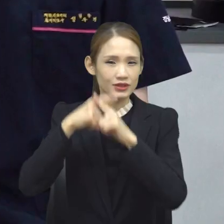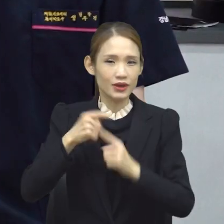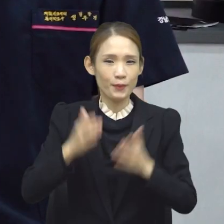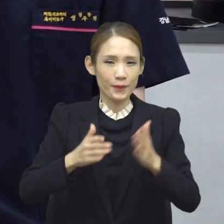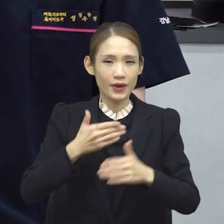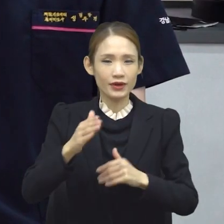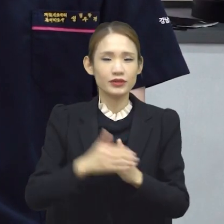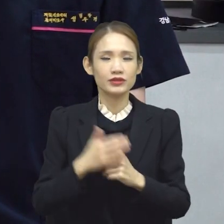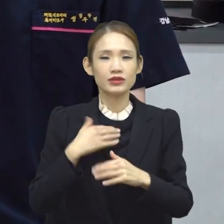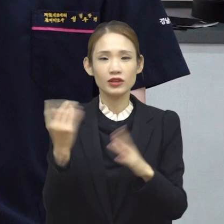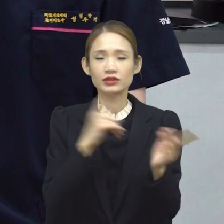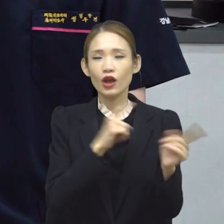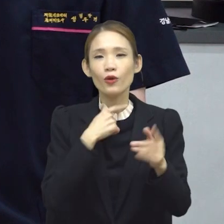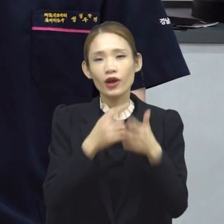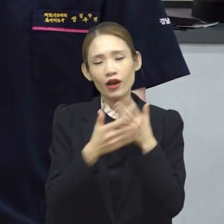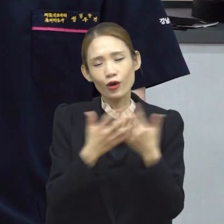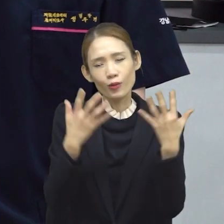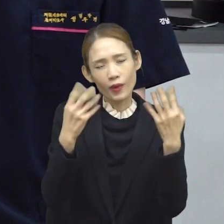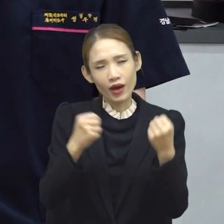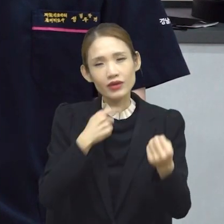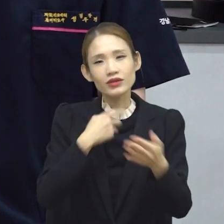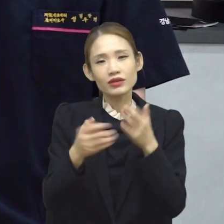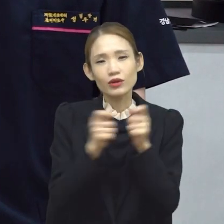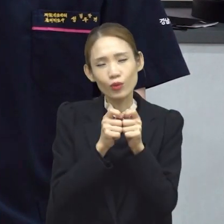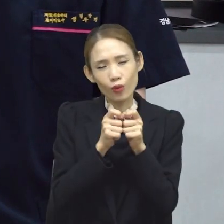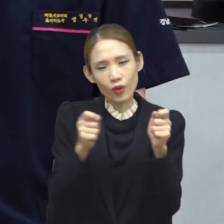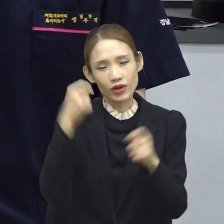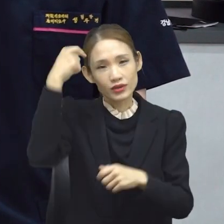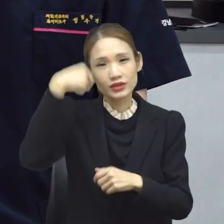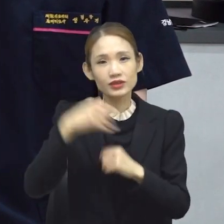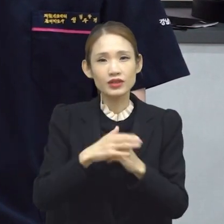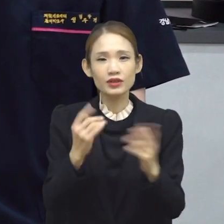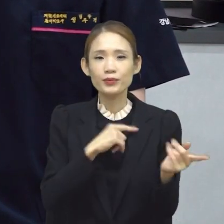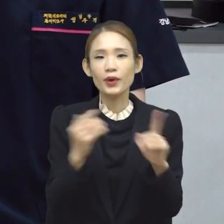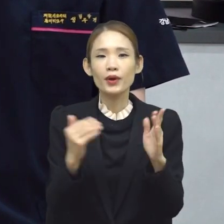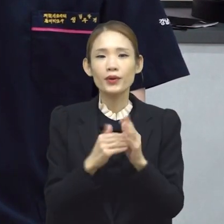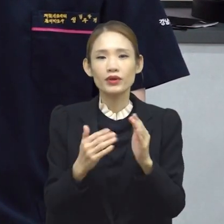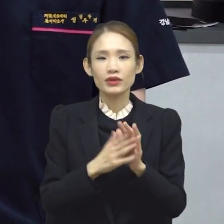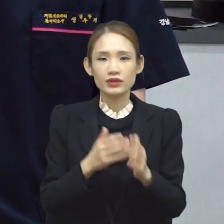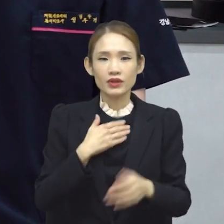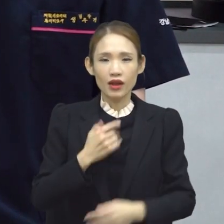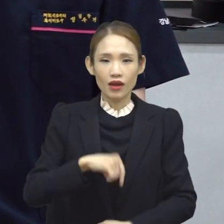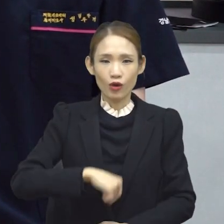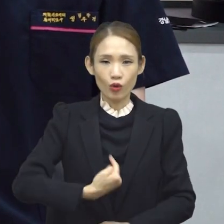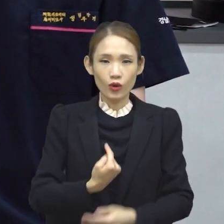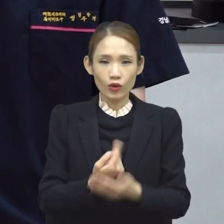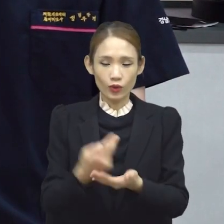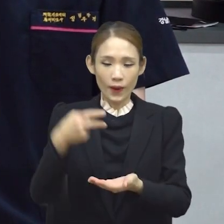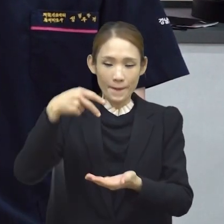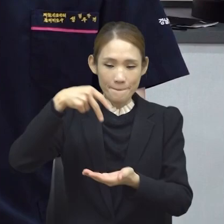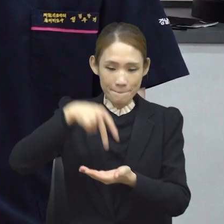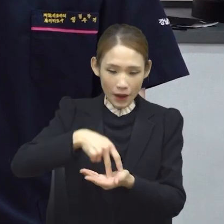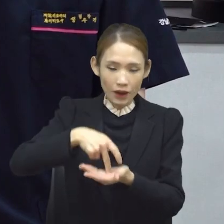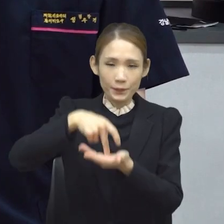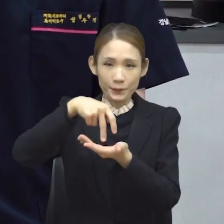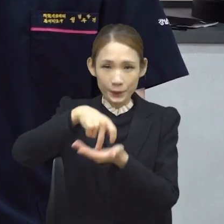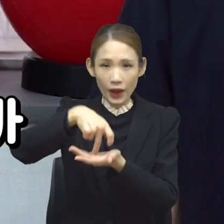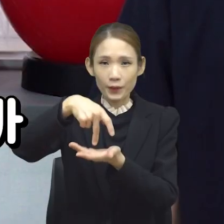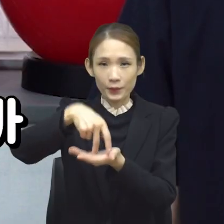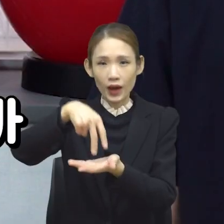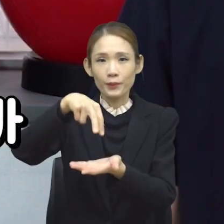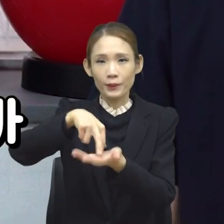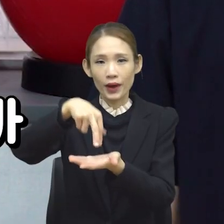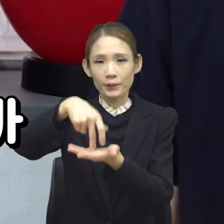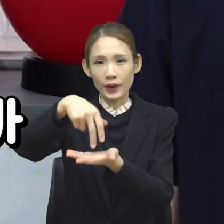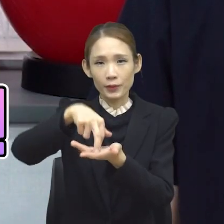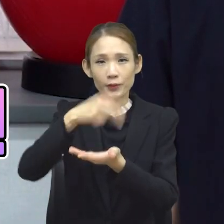같습니다. 이게 저도 재활을 오래 겪었지만 재활을 마치고 저는 느꼈던 게 저는 딱 서서 혼자 이제 직립 보행을 하게 되면서 내가